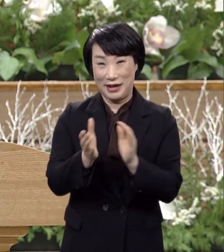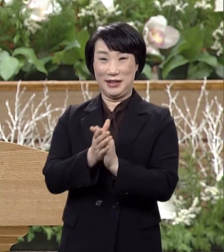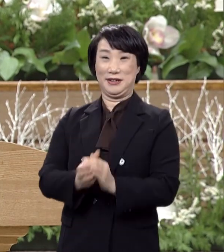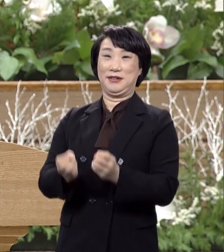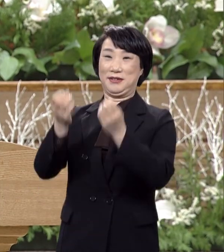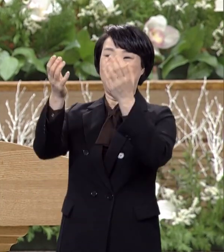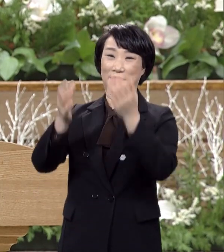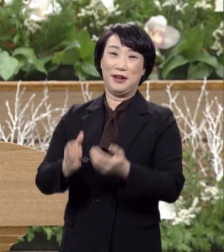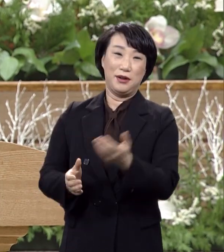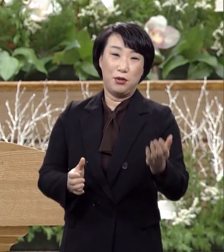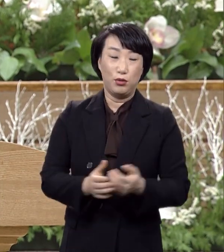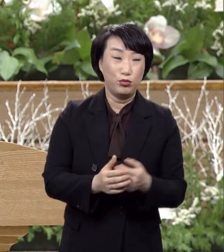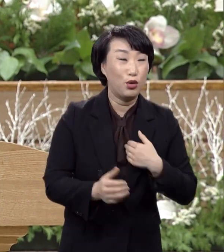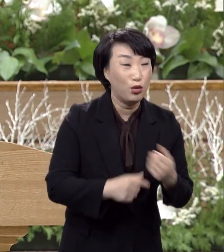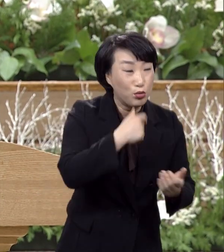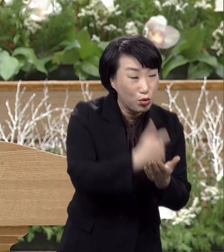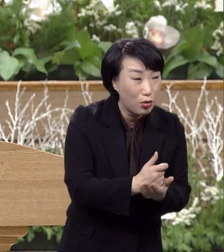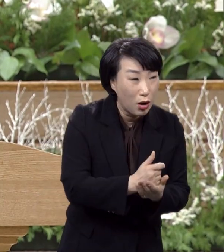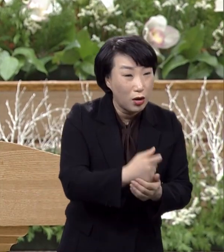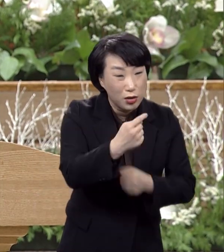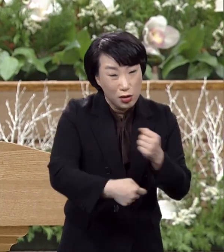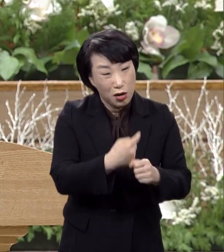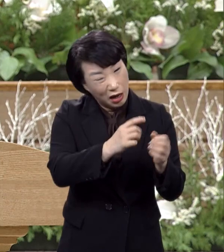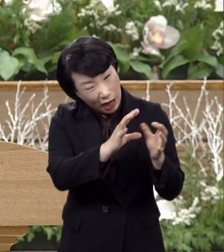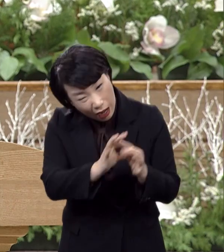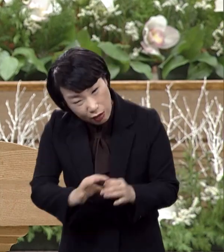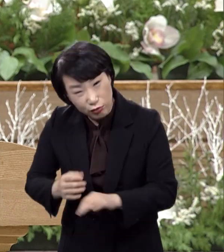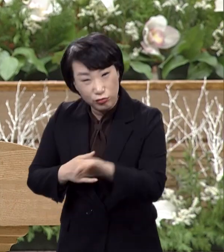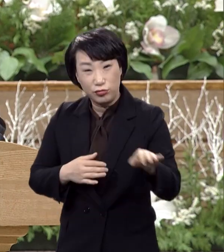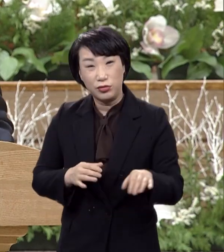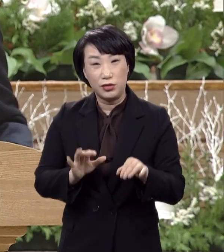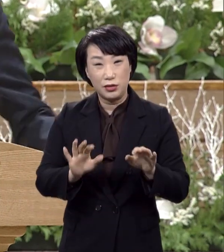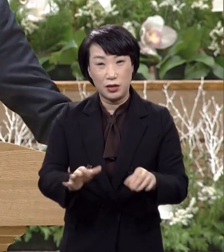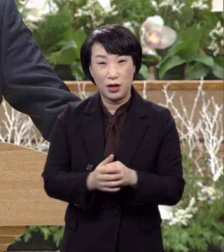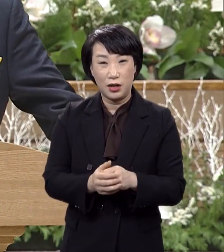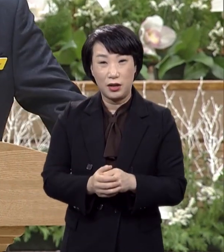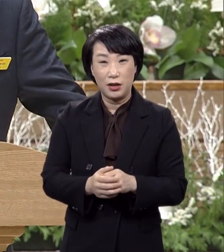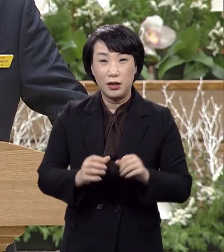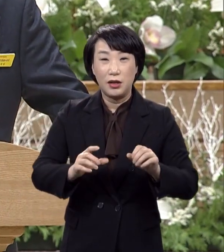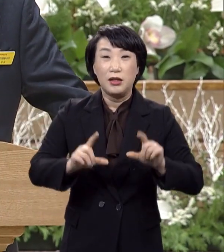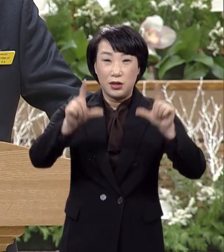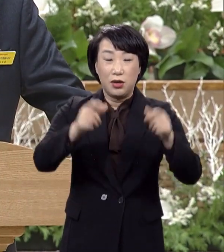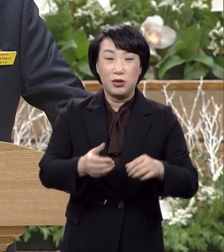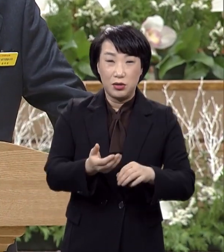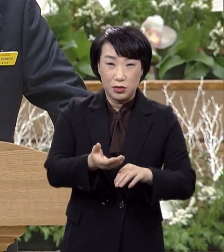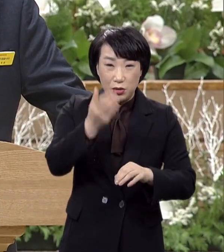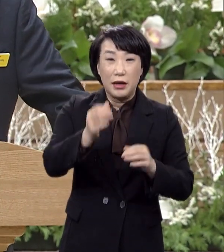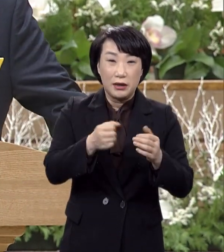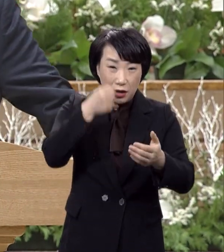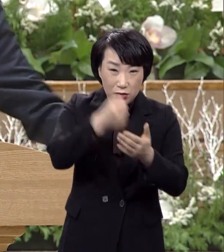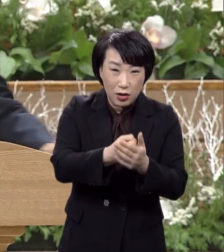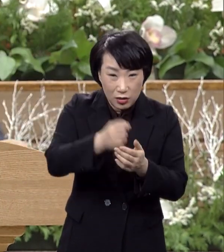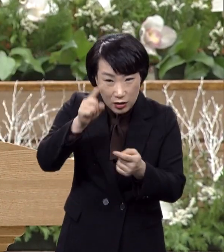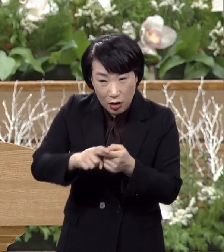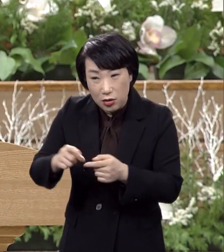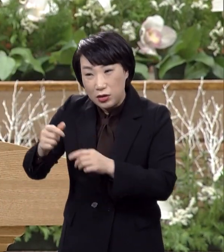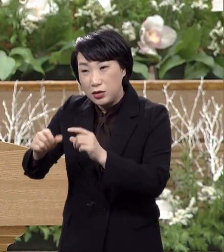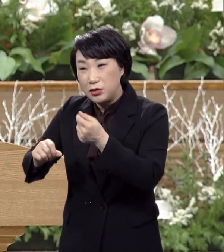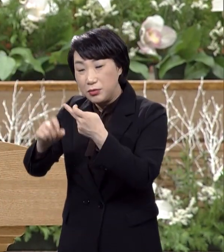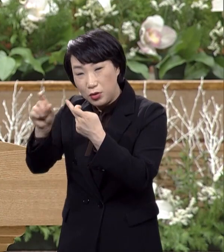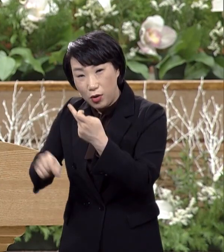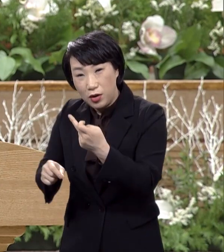할렐루야. 속았기 때문에 1년 내내 우리는 정말로 연초에 작정했던 것들을 그대로 못 산